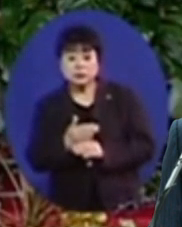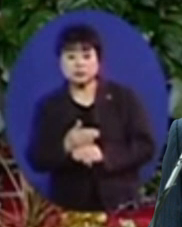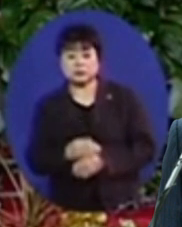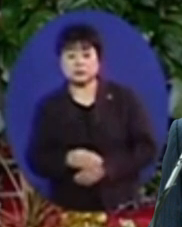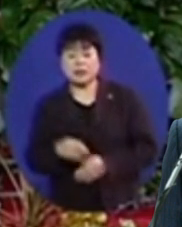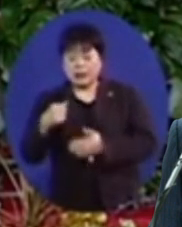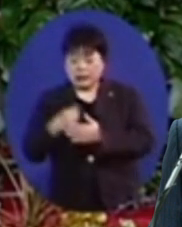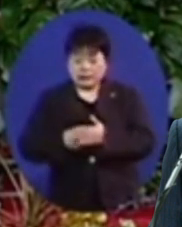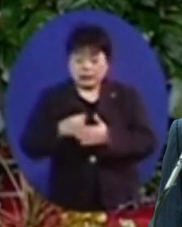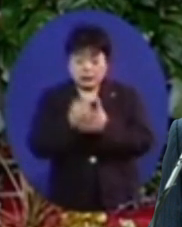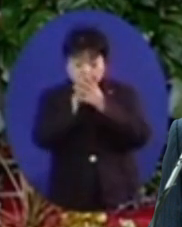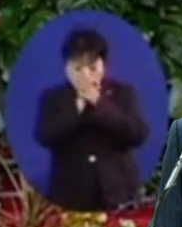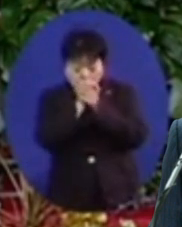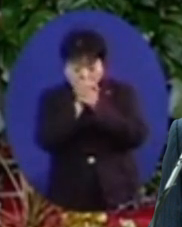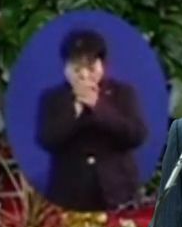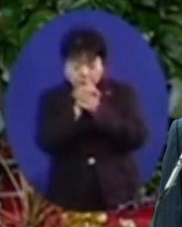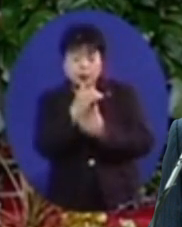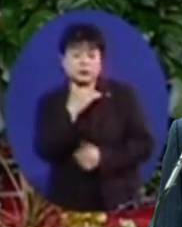애타게 기도를 했습니다.